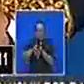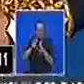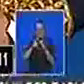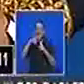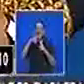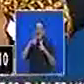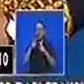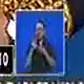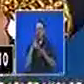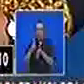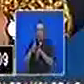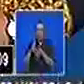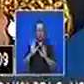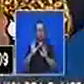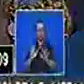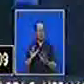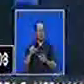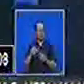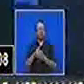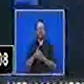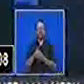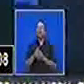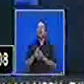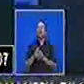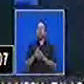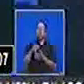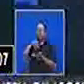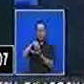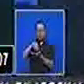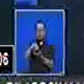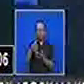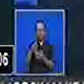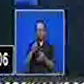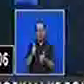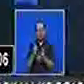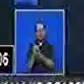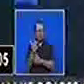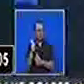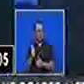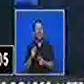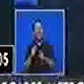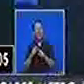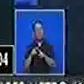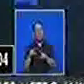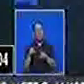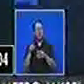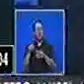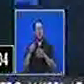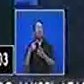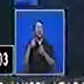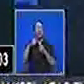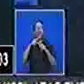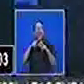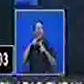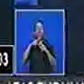keseimbangan lingkungan gitu ya. Kita punya tempat-tempat di mana kita bisa kembangkan, tapi kembali nomor satu adalah tata ruang yang sudah hampir